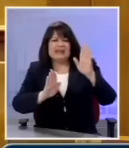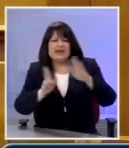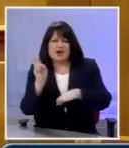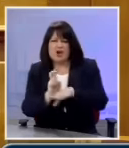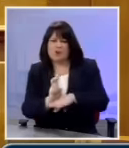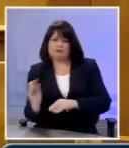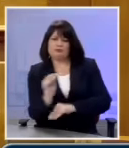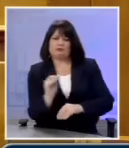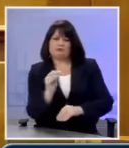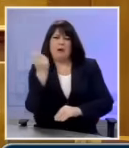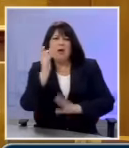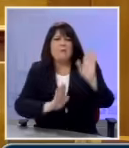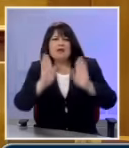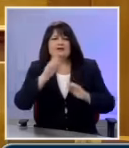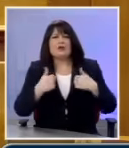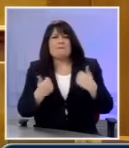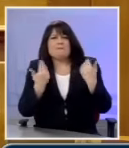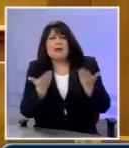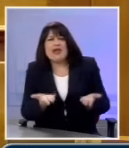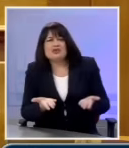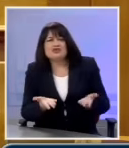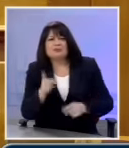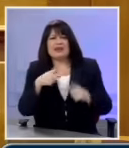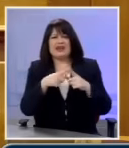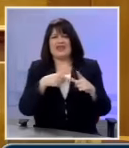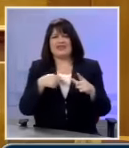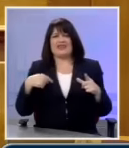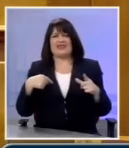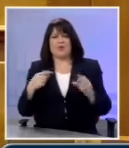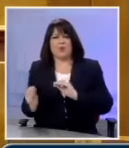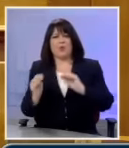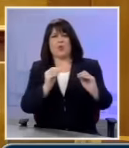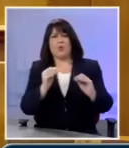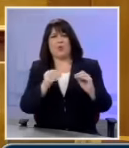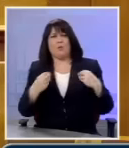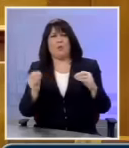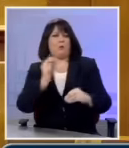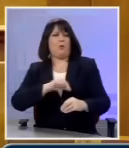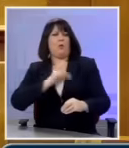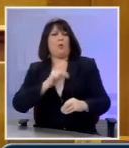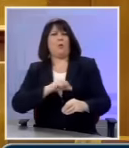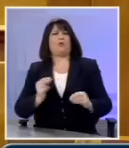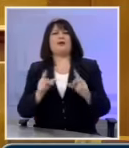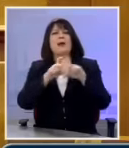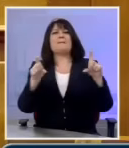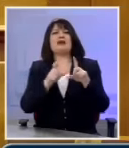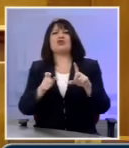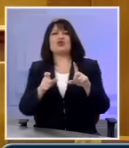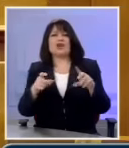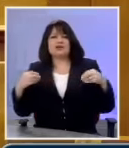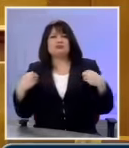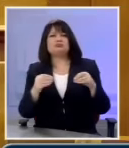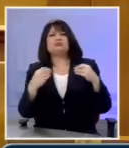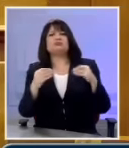τους, και κάποιες ορισμένες διοικήσεις ξεφορτώνανε πουλώντας τα ταμεία τις μετοχές που αγοράζαν την